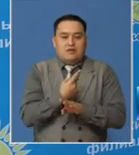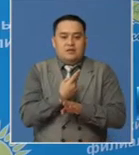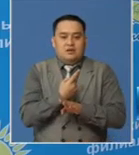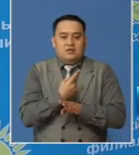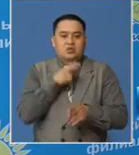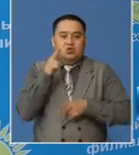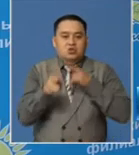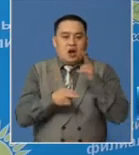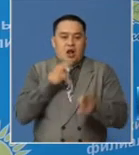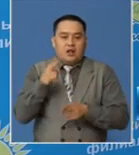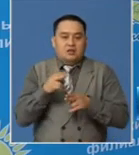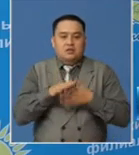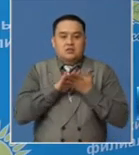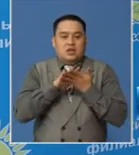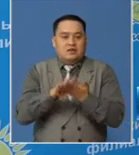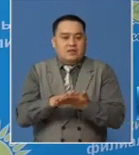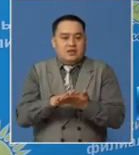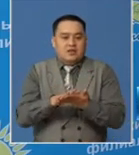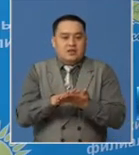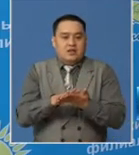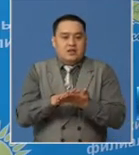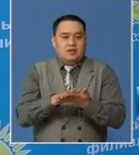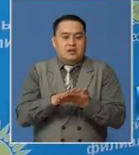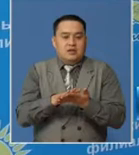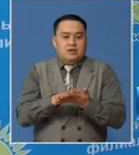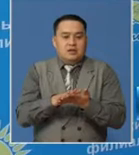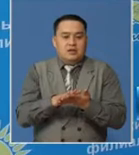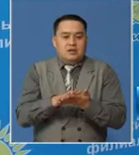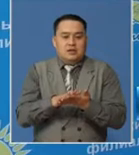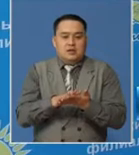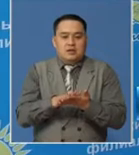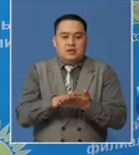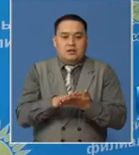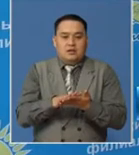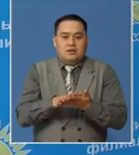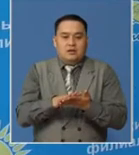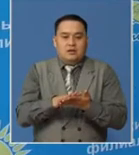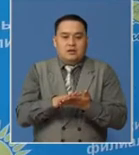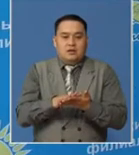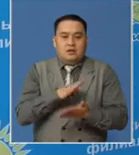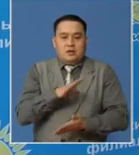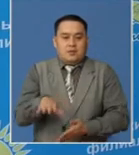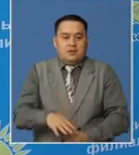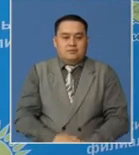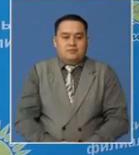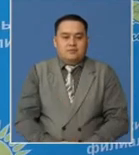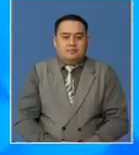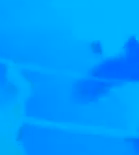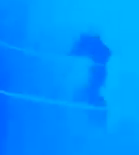ни одной жалобы или заявлений или же ни одного звонка по телефону доверия не было.